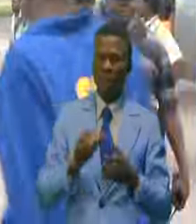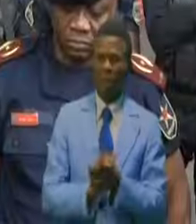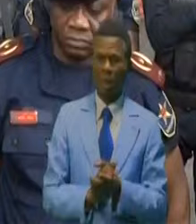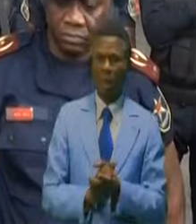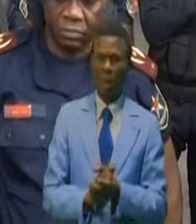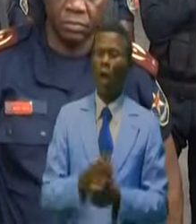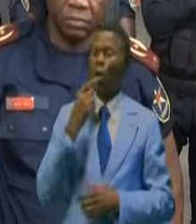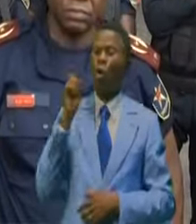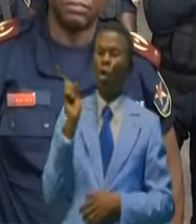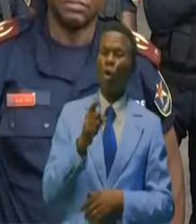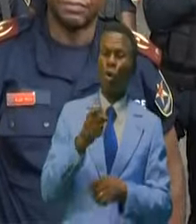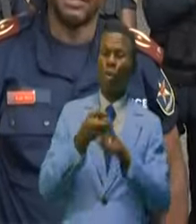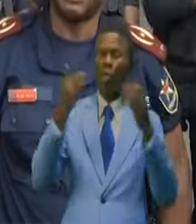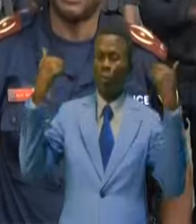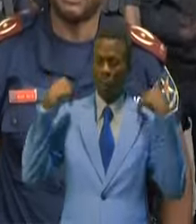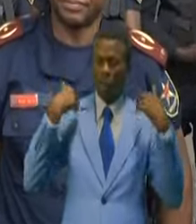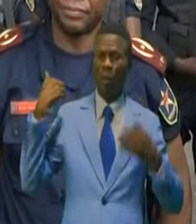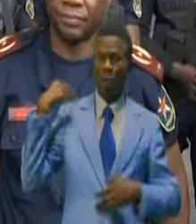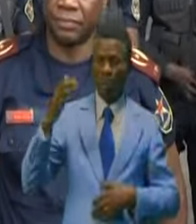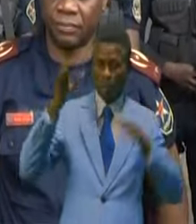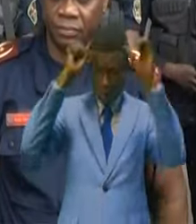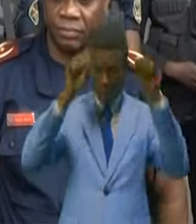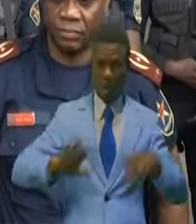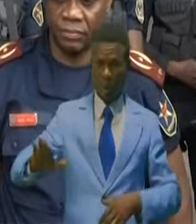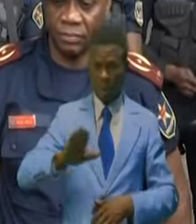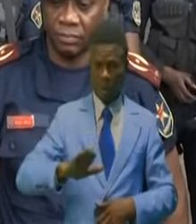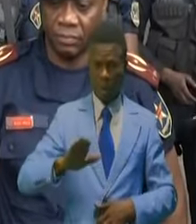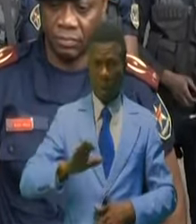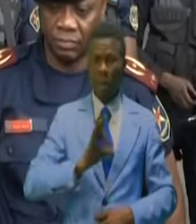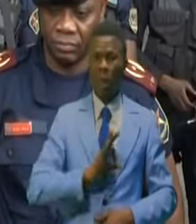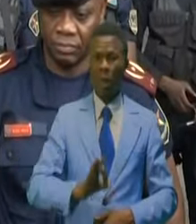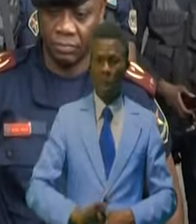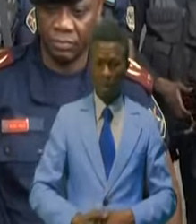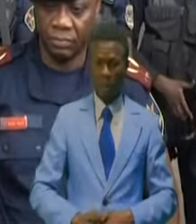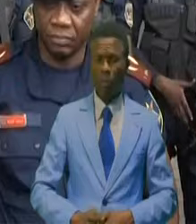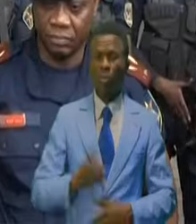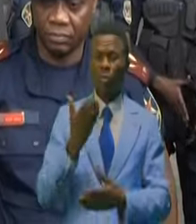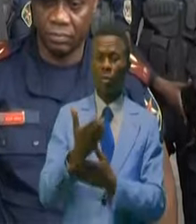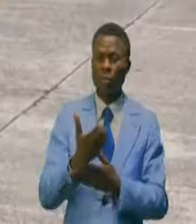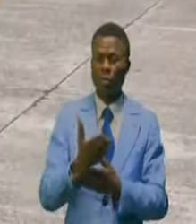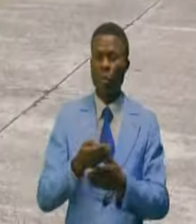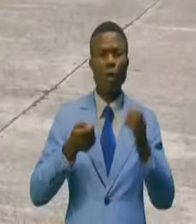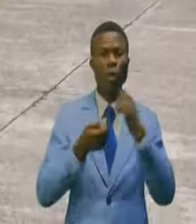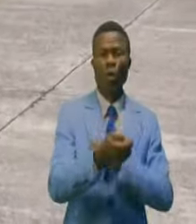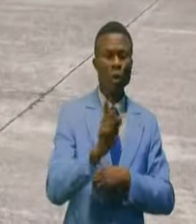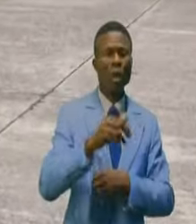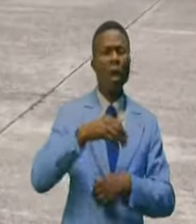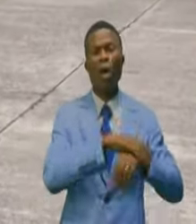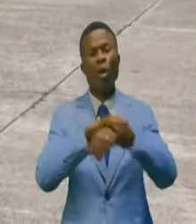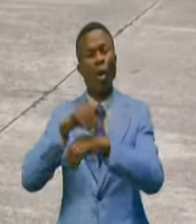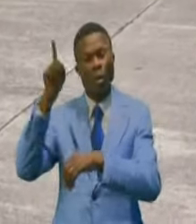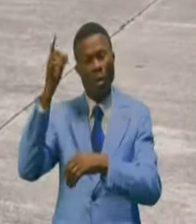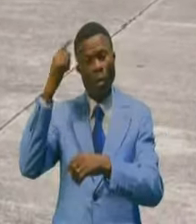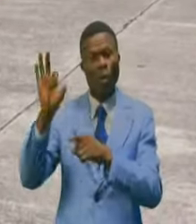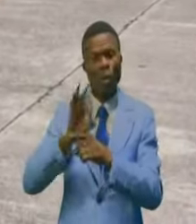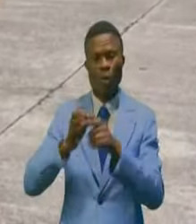ben instruction toujours pas à Mokonzi, à Mbok, le président de la République. C'est que tu as dit que tu as dit formation. Mais